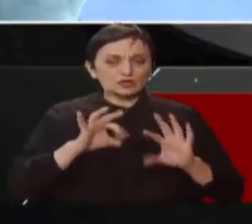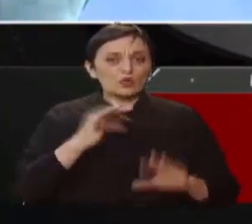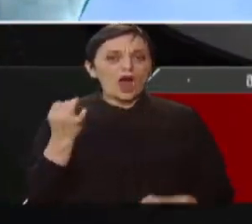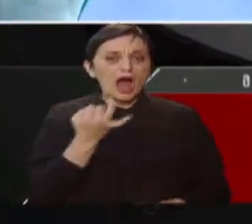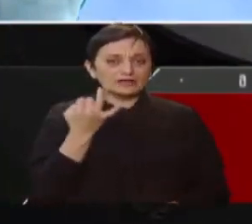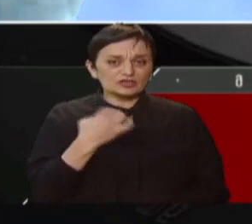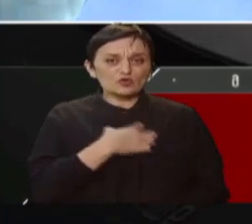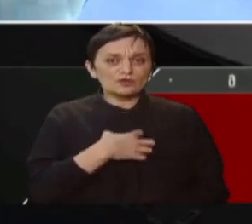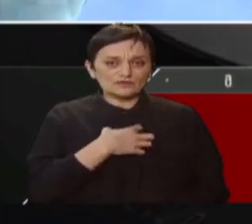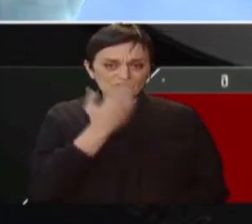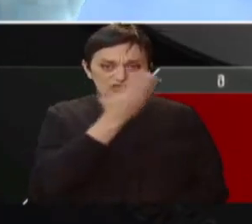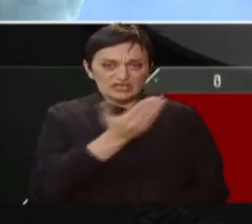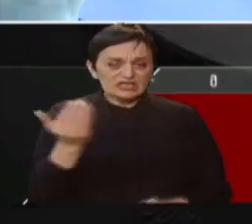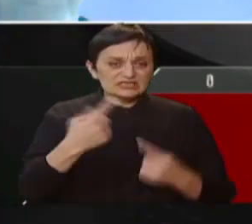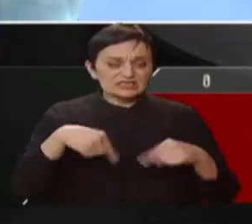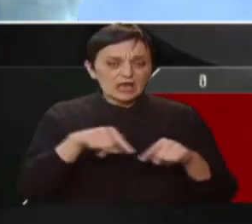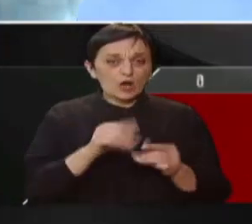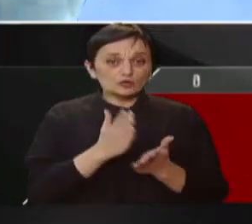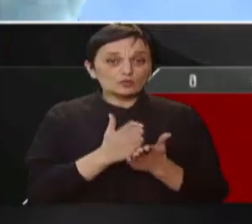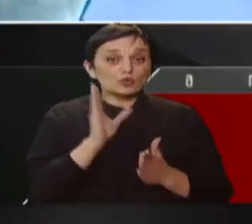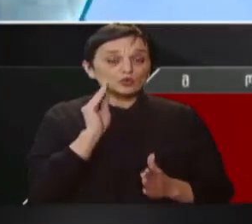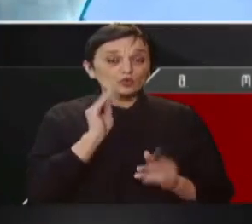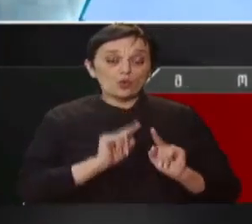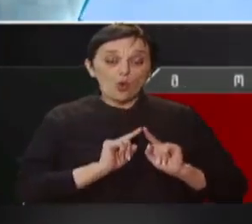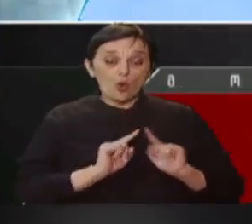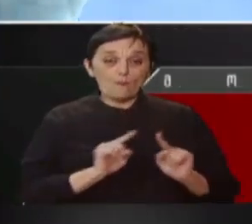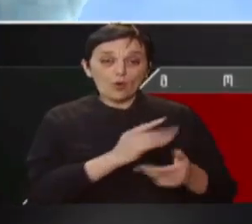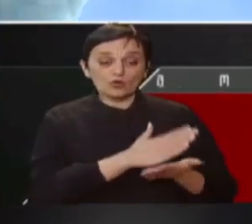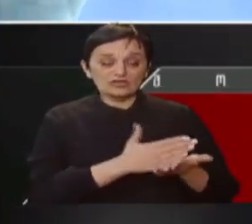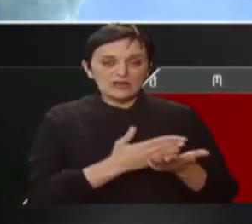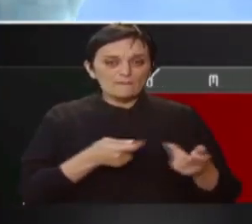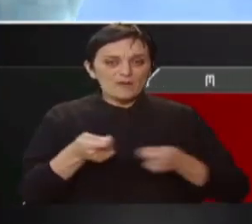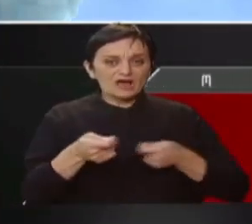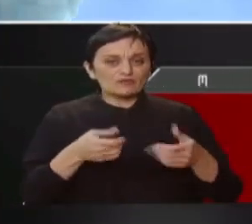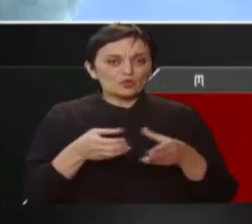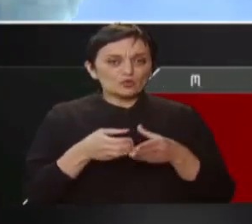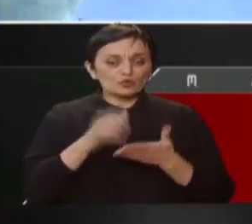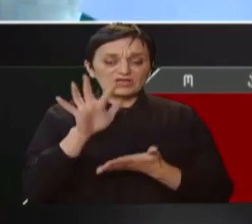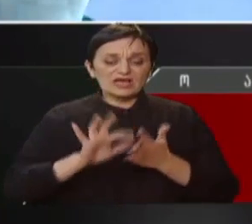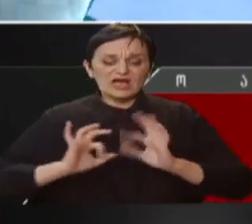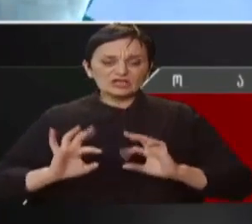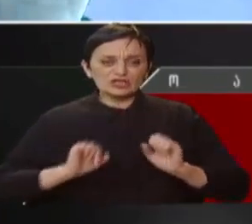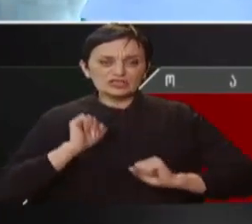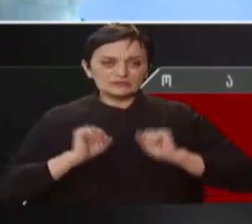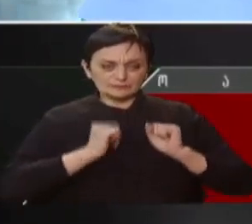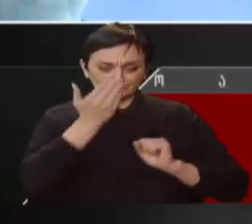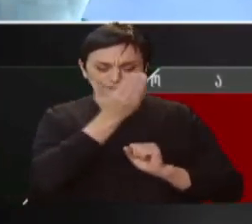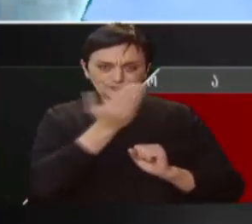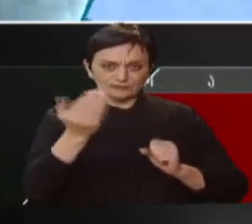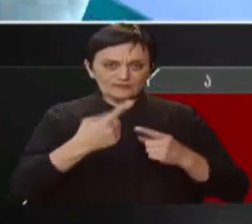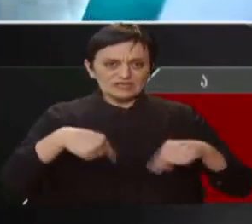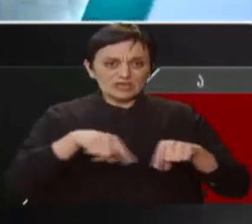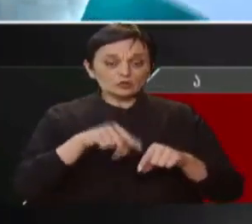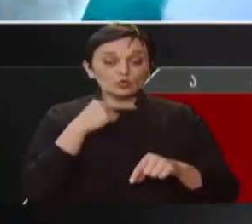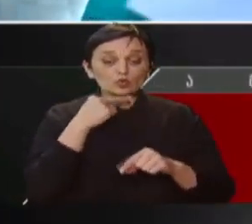და მნიშვნელოვანია საზოგადოებისათვის, მაშინ როდესაც ოპოზიციის ნაწილი მართველი გუნდის განცხადებით ცდილობს, რომ საზოგადოების აქცენტირება